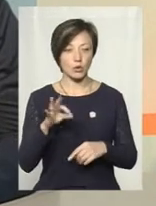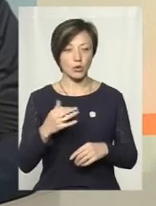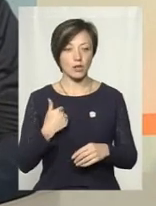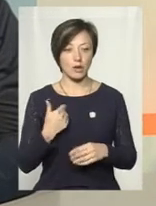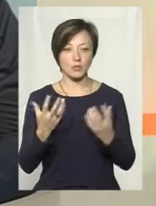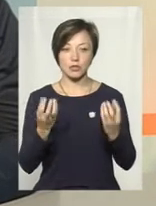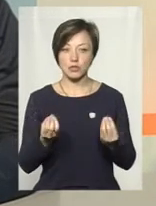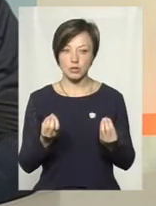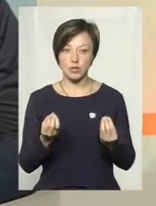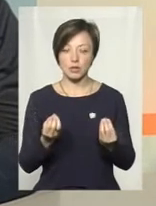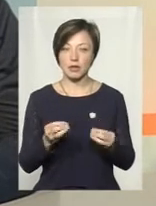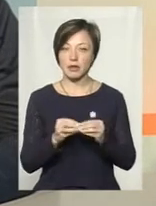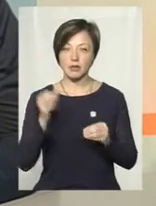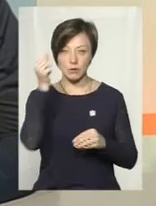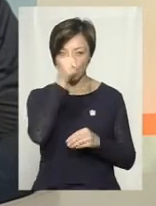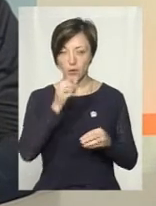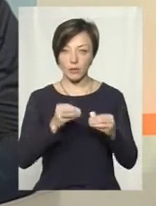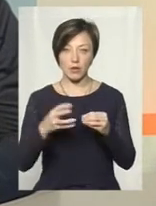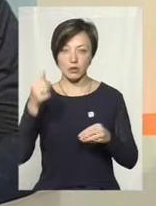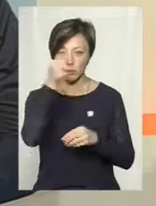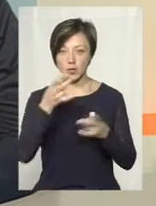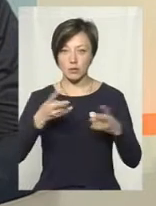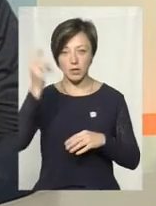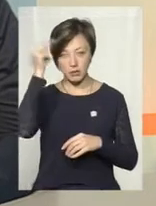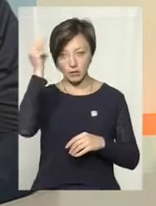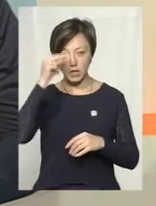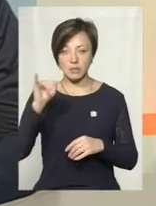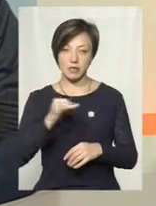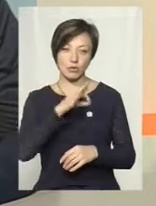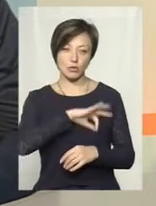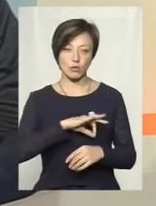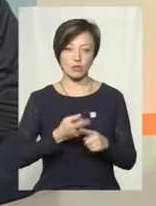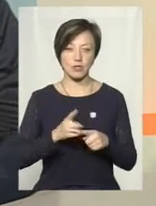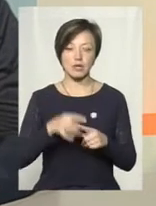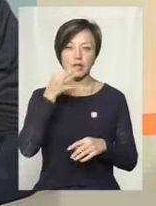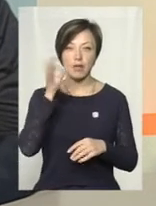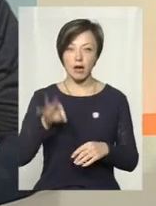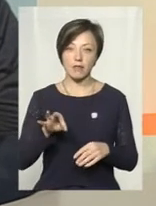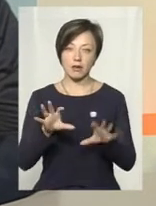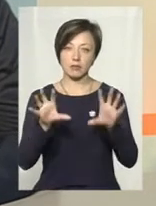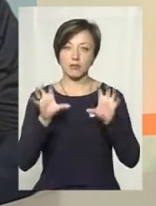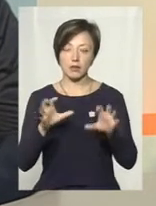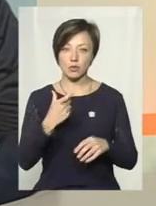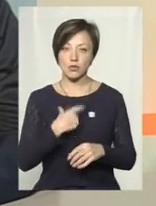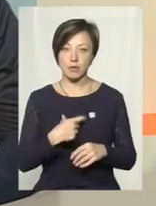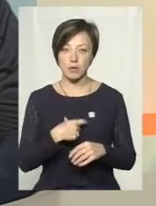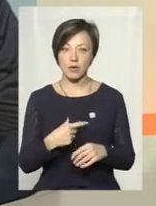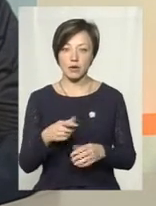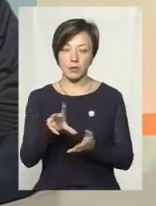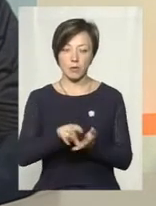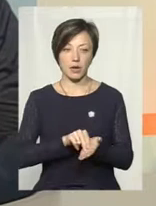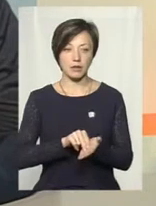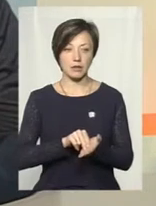ще, як мінімум, років 10-15 треба навчатися і використовувати ті навики, і брати їх до себе як за